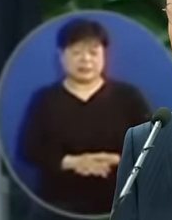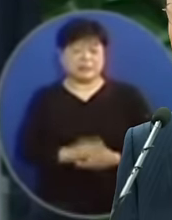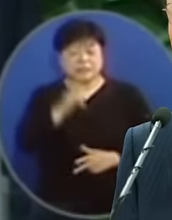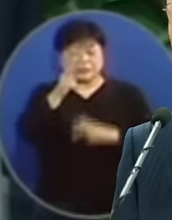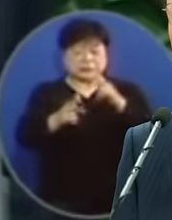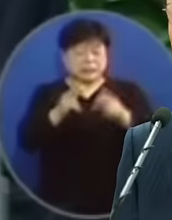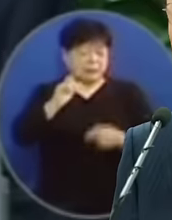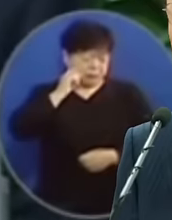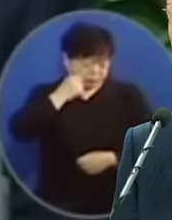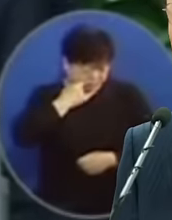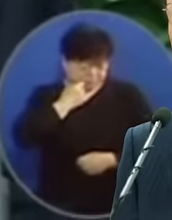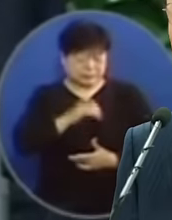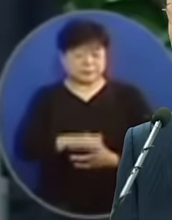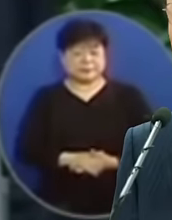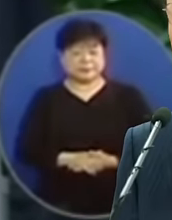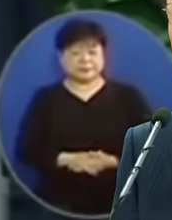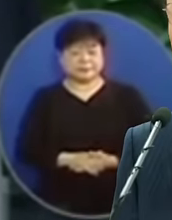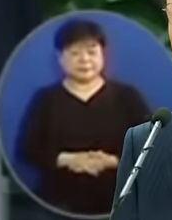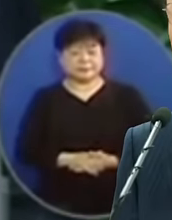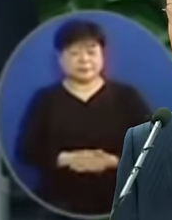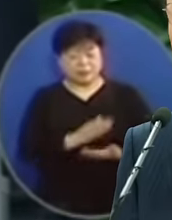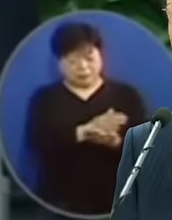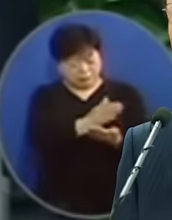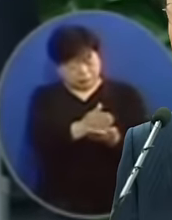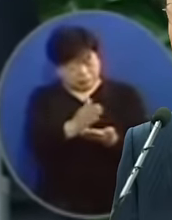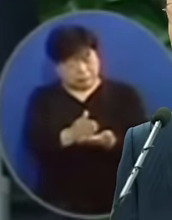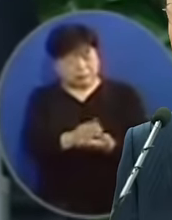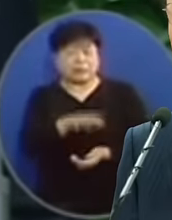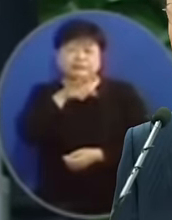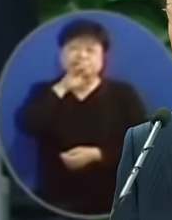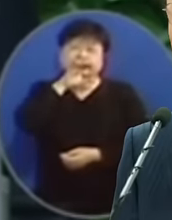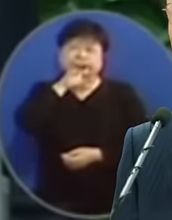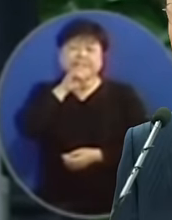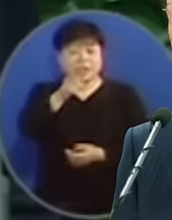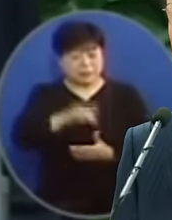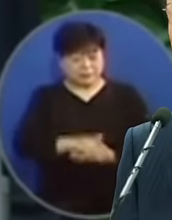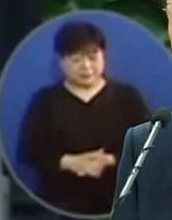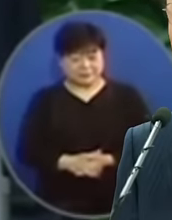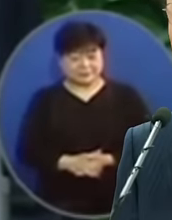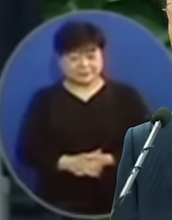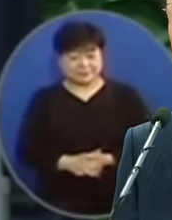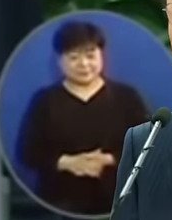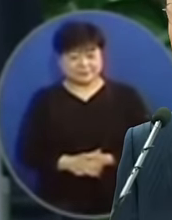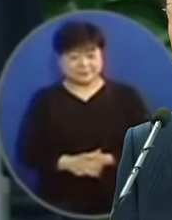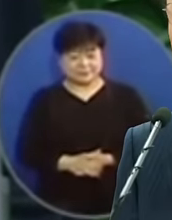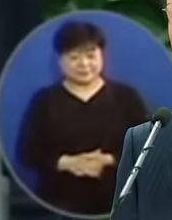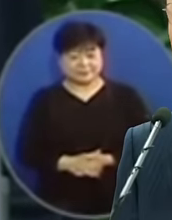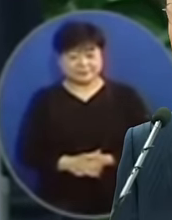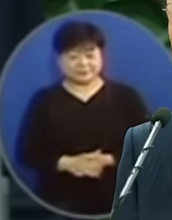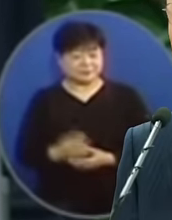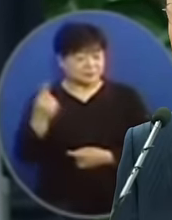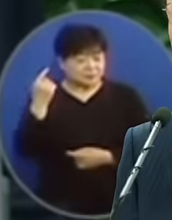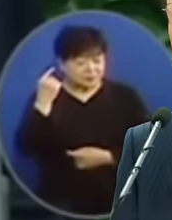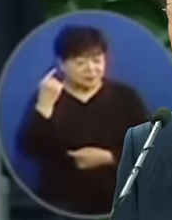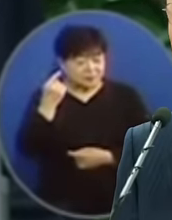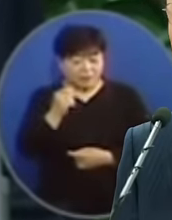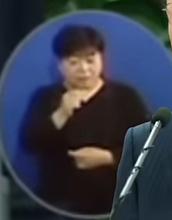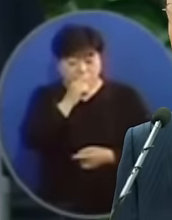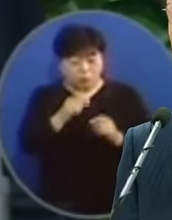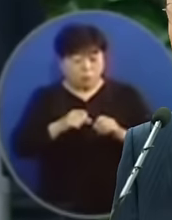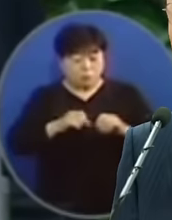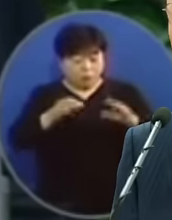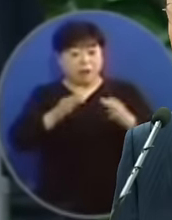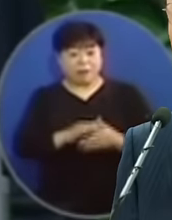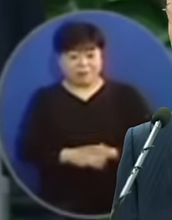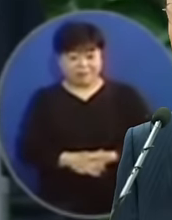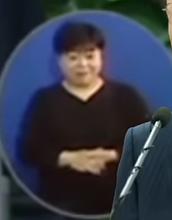사업은 잘 안 되고 뭐 온갖 불평을 다 말해요. 그래서 나는 한참 듣고 있다가 참 좋은 소식이네요.